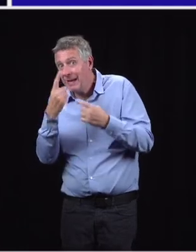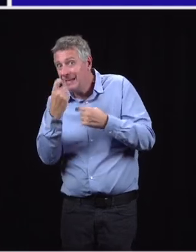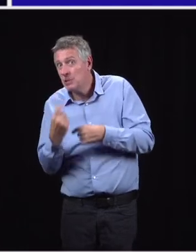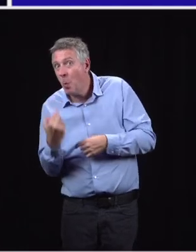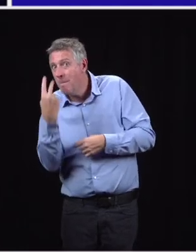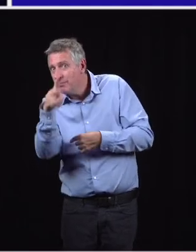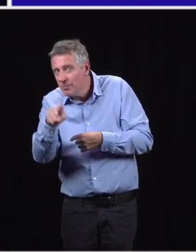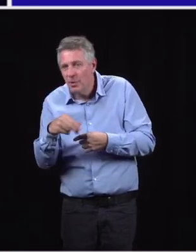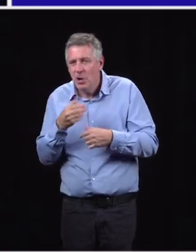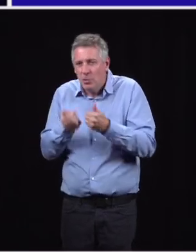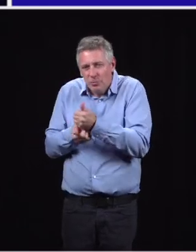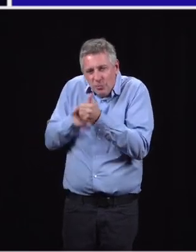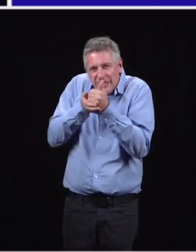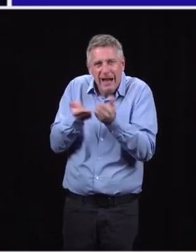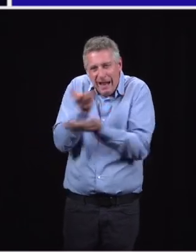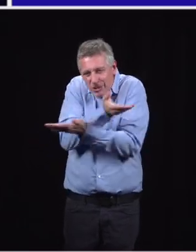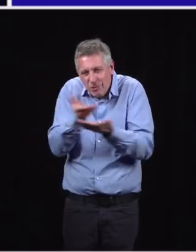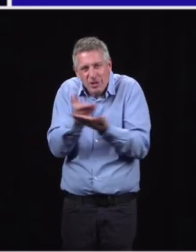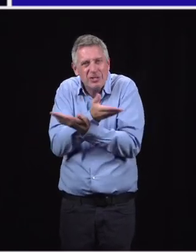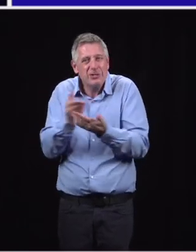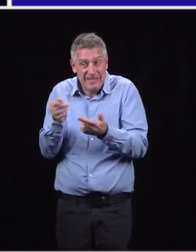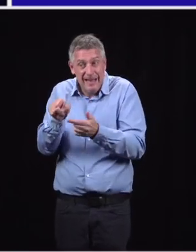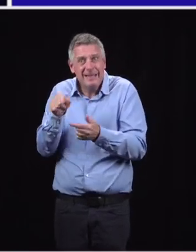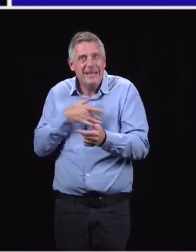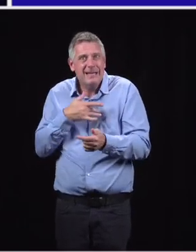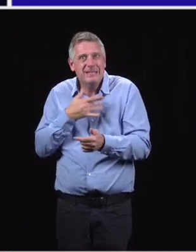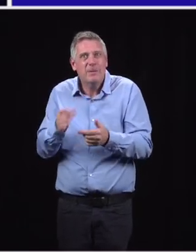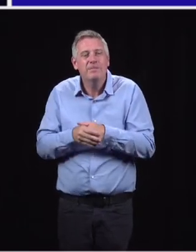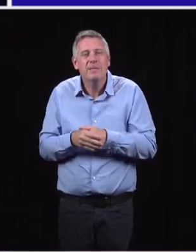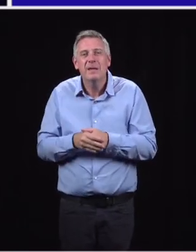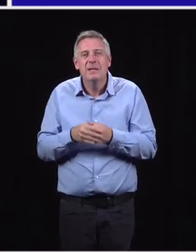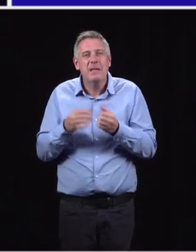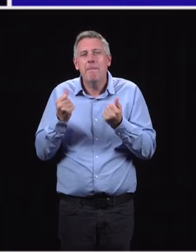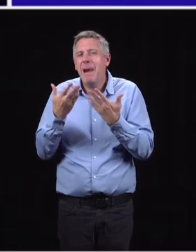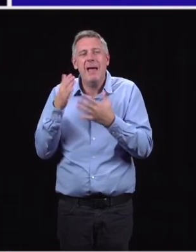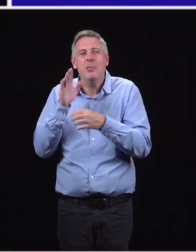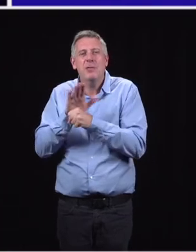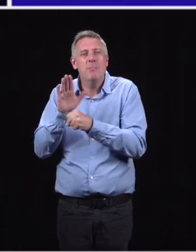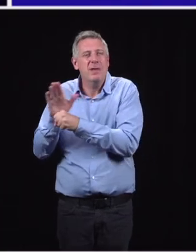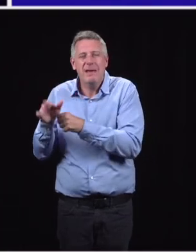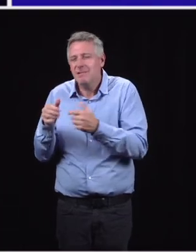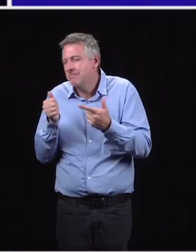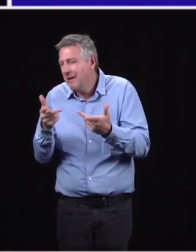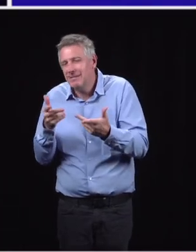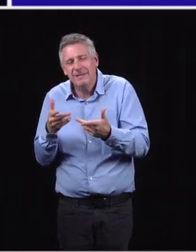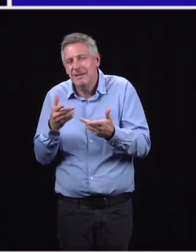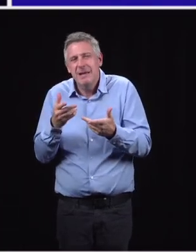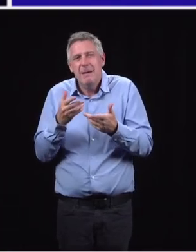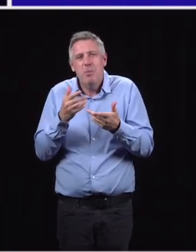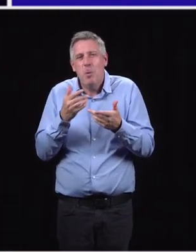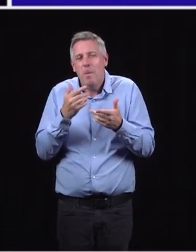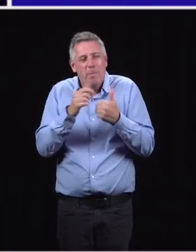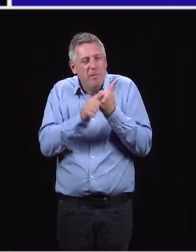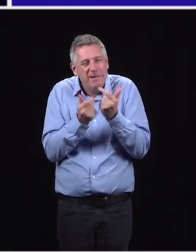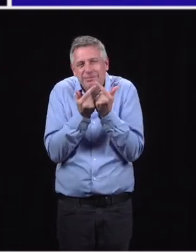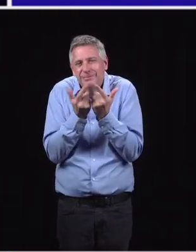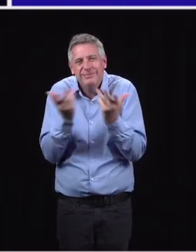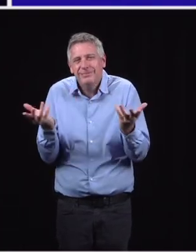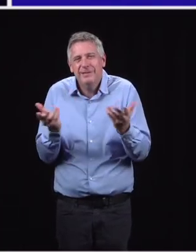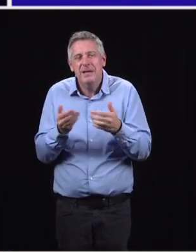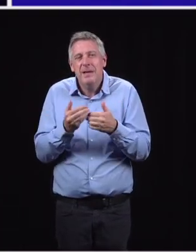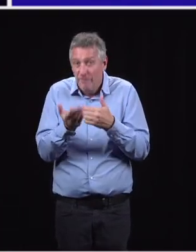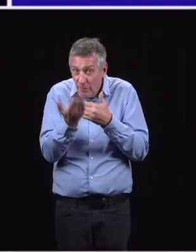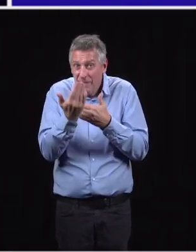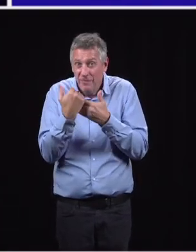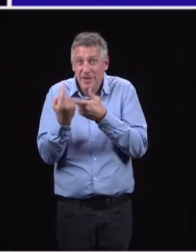aussi vous soutenir les uns les autres d'autres témoignages arrivent il y en a vraiment pour pour tout le monde pour tous les goûts donc n'hésitez pas à nous rejoindre si vous